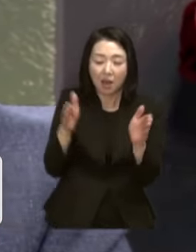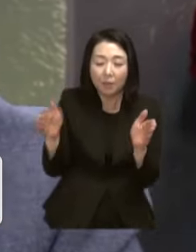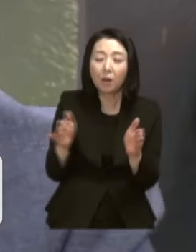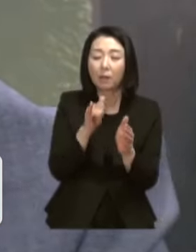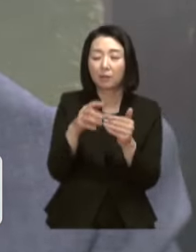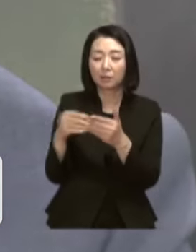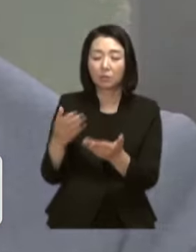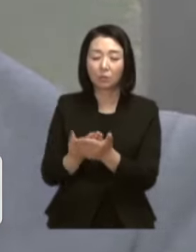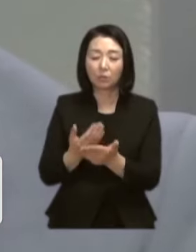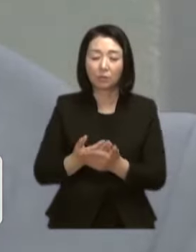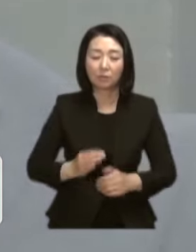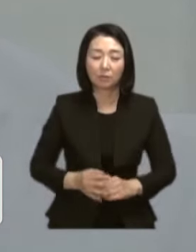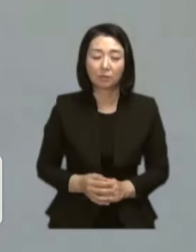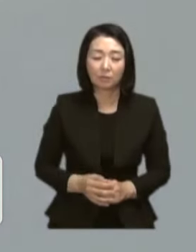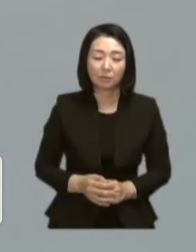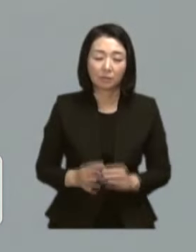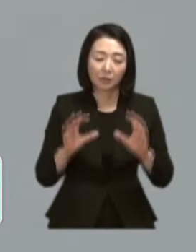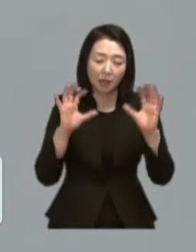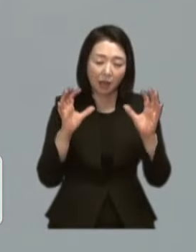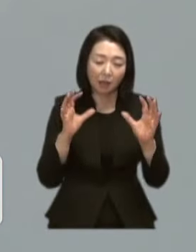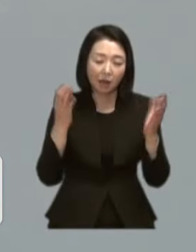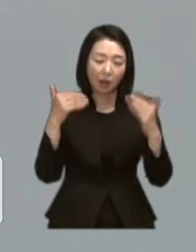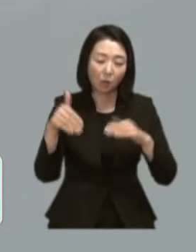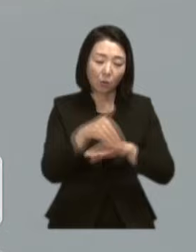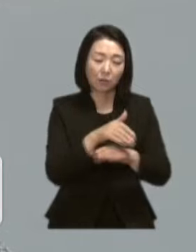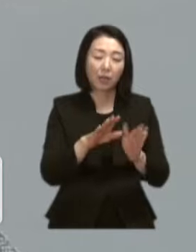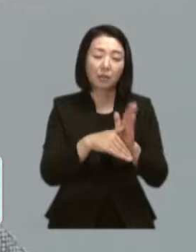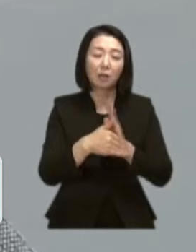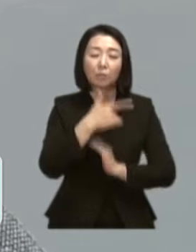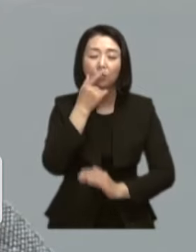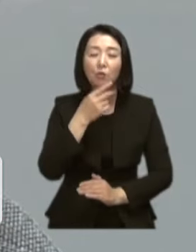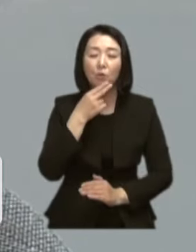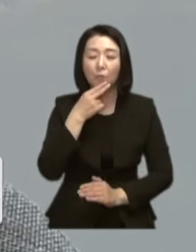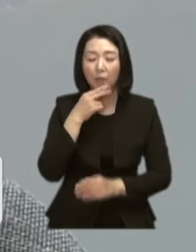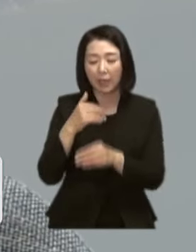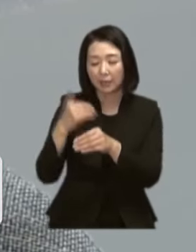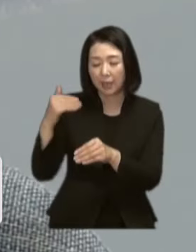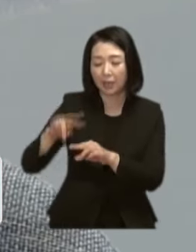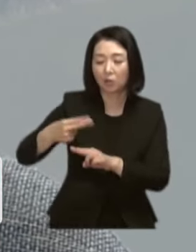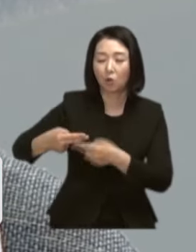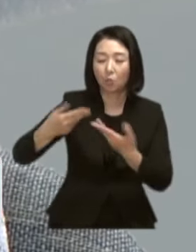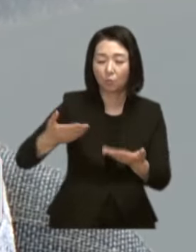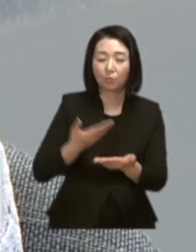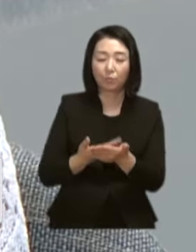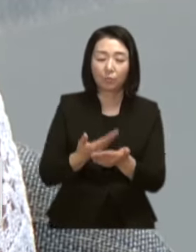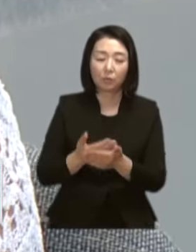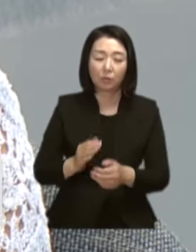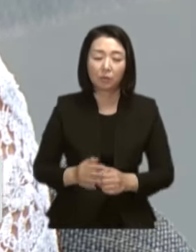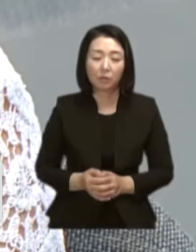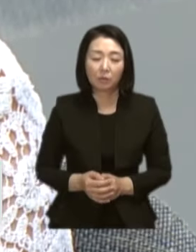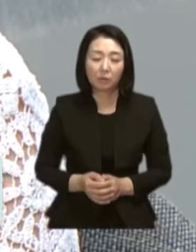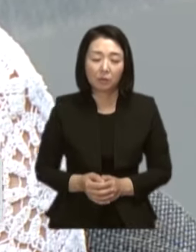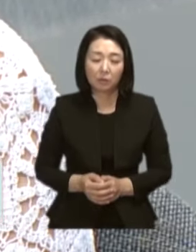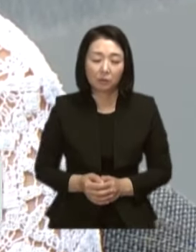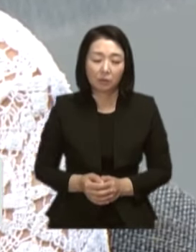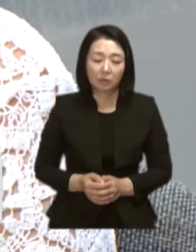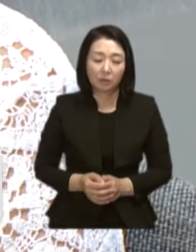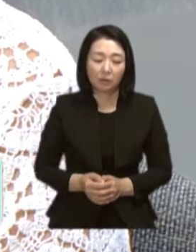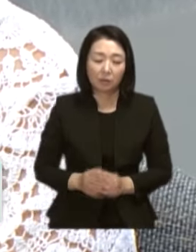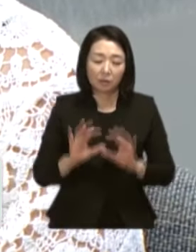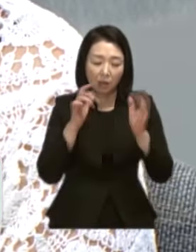인도해 주시옵소서. 또한 아이들이 학교를 다니고 함께 다닐 때 부족함이 없도록 하나님 차량을 선물로 주셔서 아버지, 그 아이들이